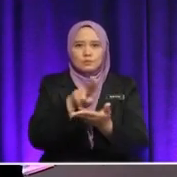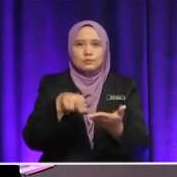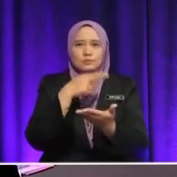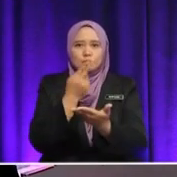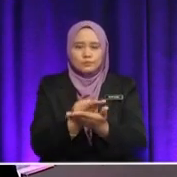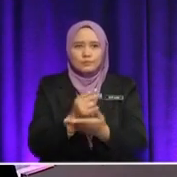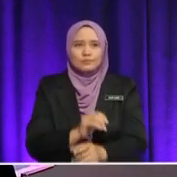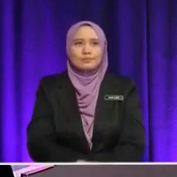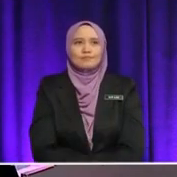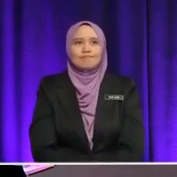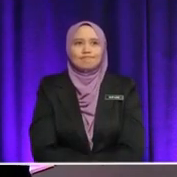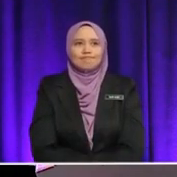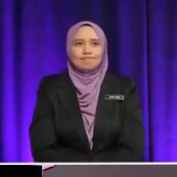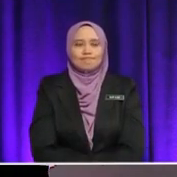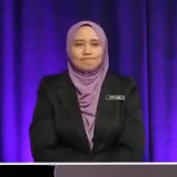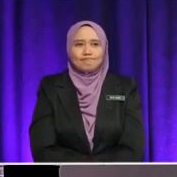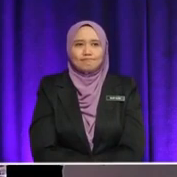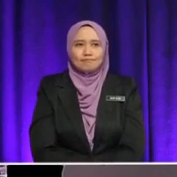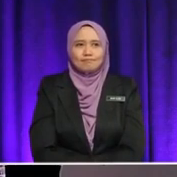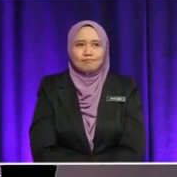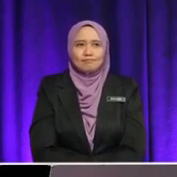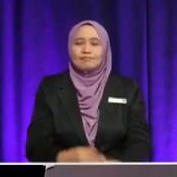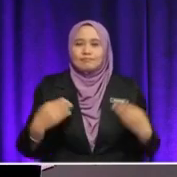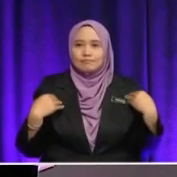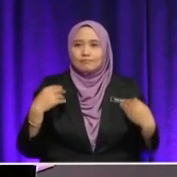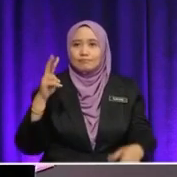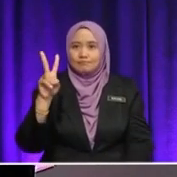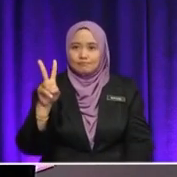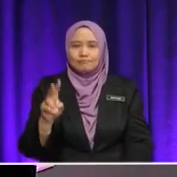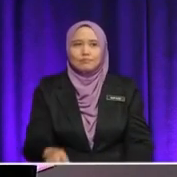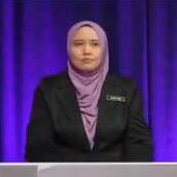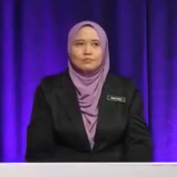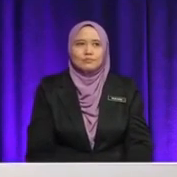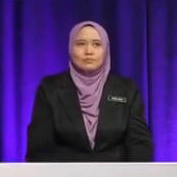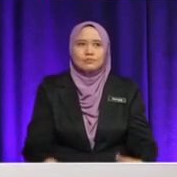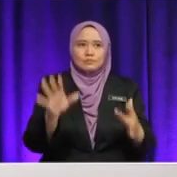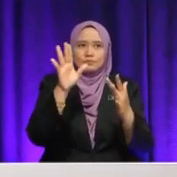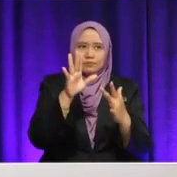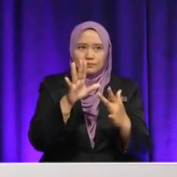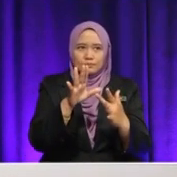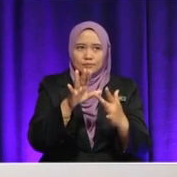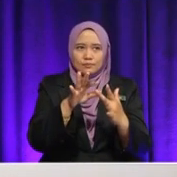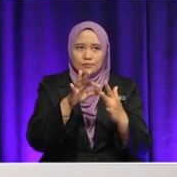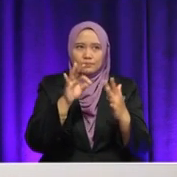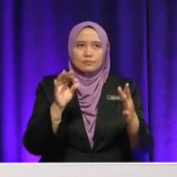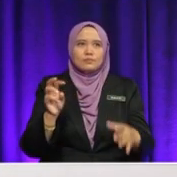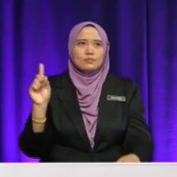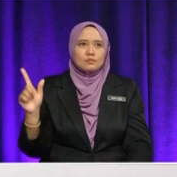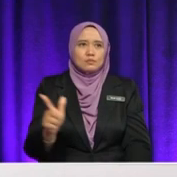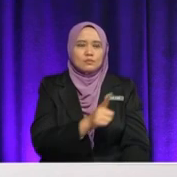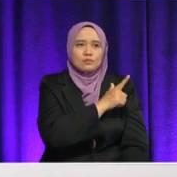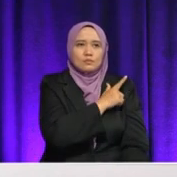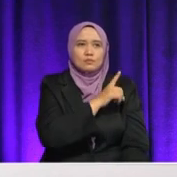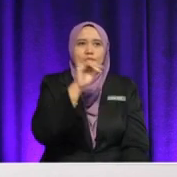rumuskan ya penyakit aja pada hari ini yang pertama ada dua rumusan kepada saya pemilihan Wakil yang buat integrity dan mempunyai Jati Diri